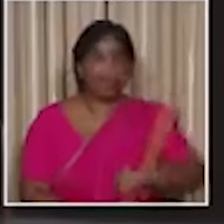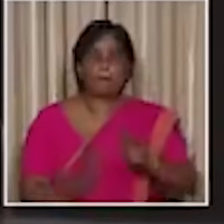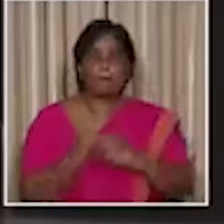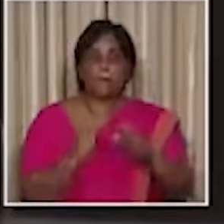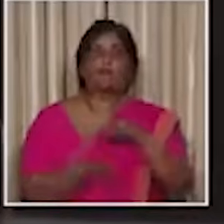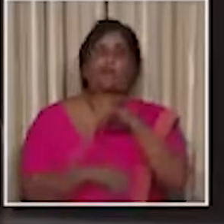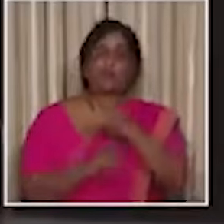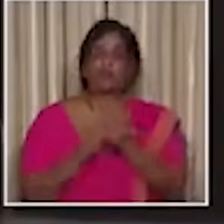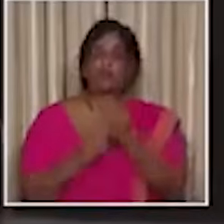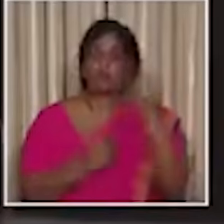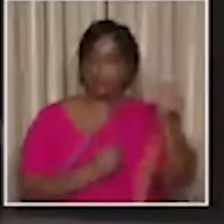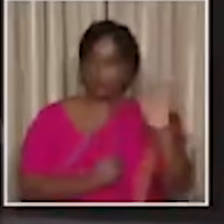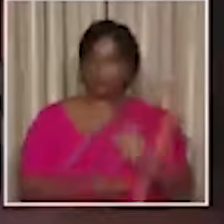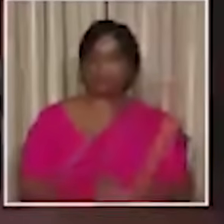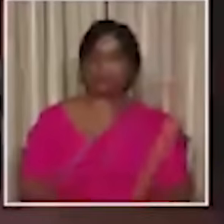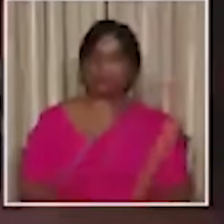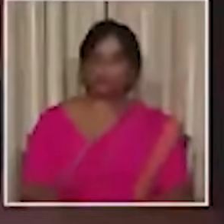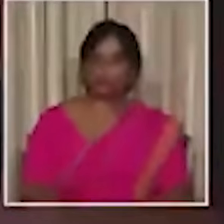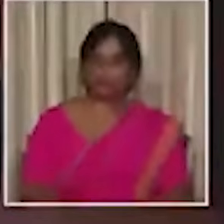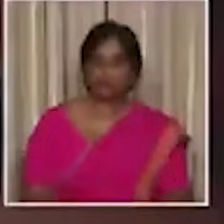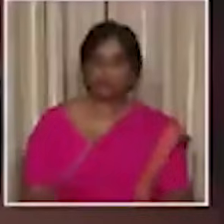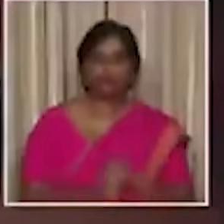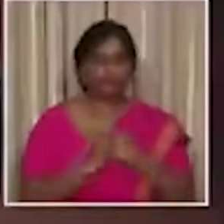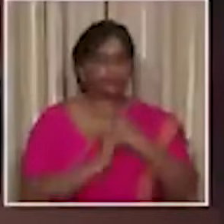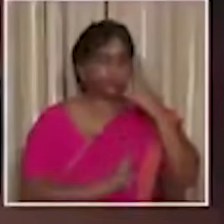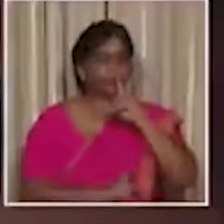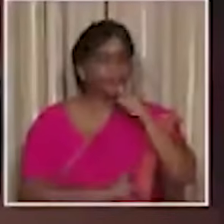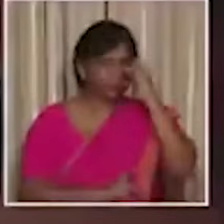nui buidya agi nui di lati. Hari garu niyoja katanya